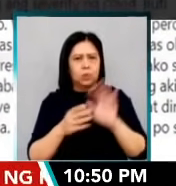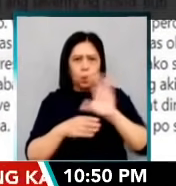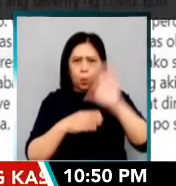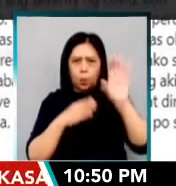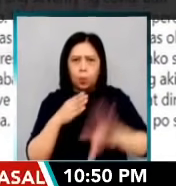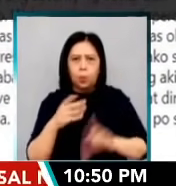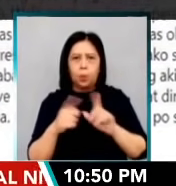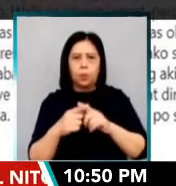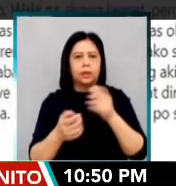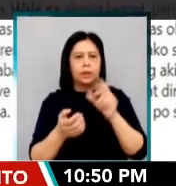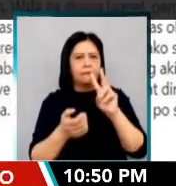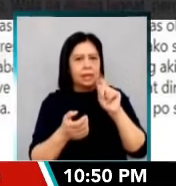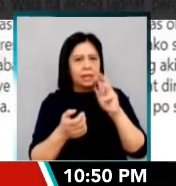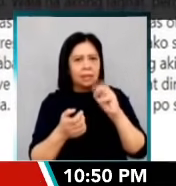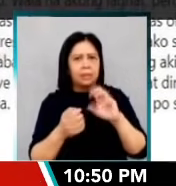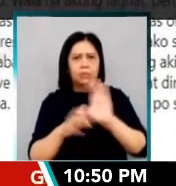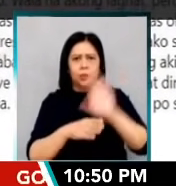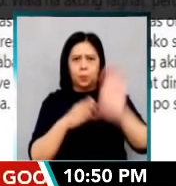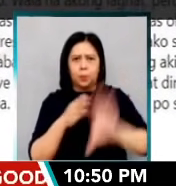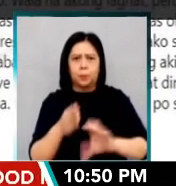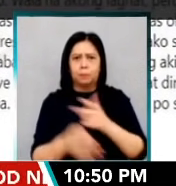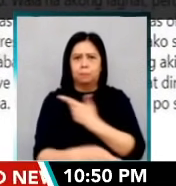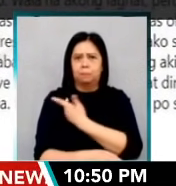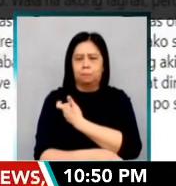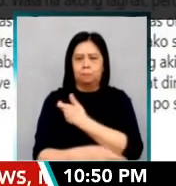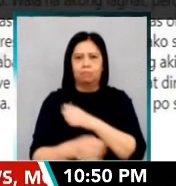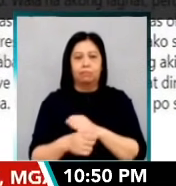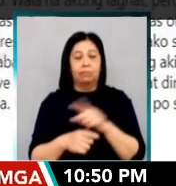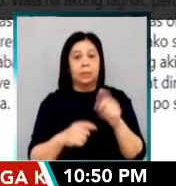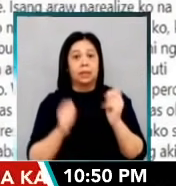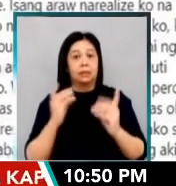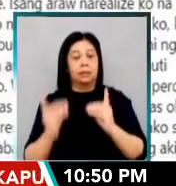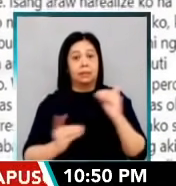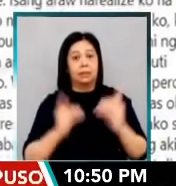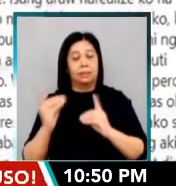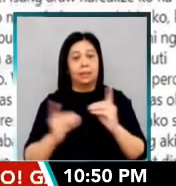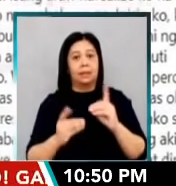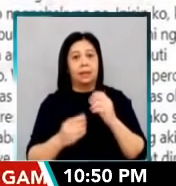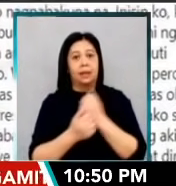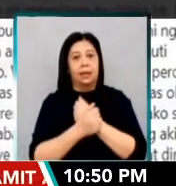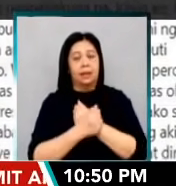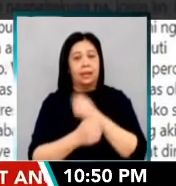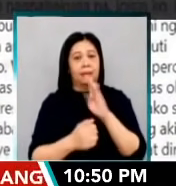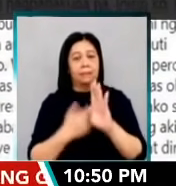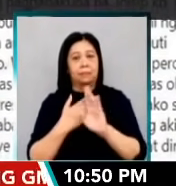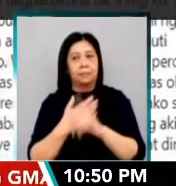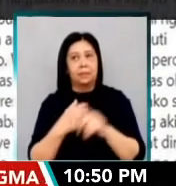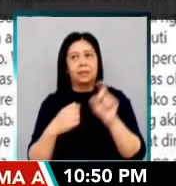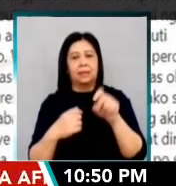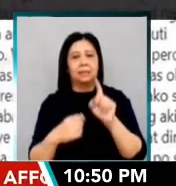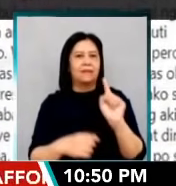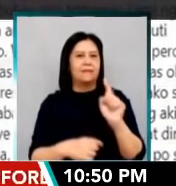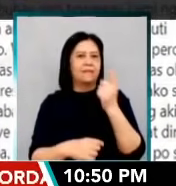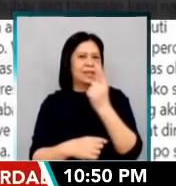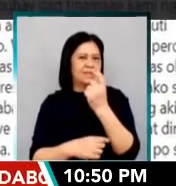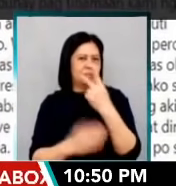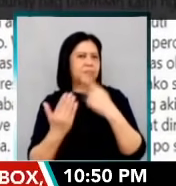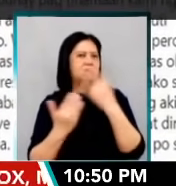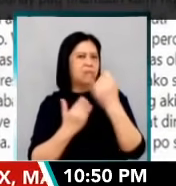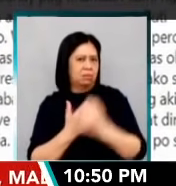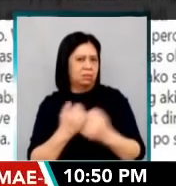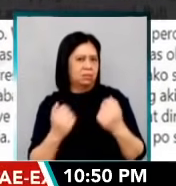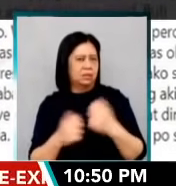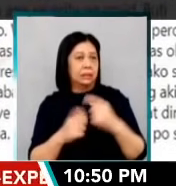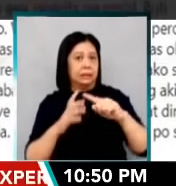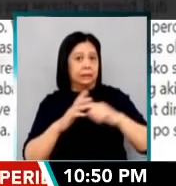vitamins at fully vaccinated pa. Ang drama series na Love, Die, Repeat daw sana ang unang TV project niya mula nang